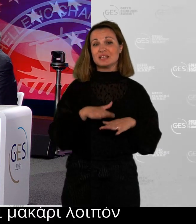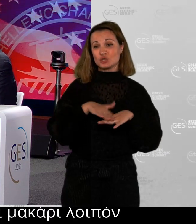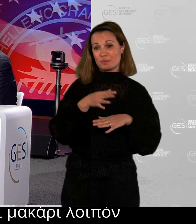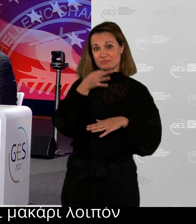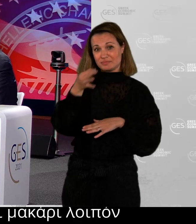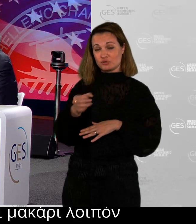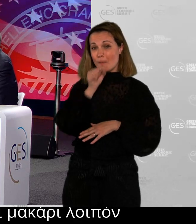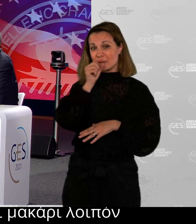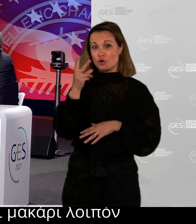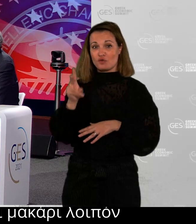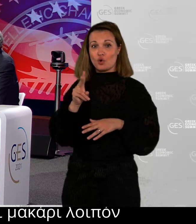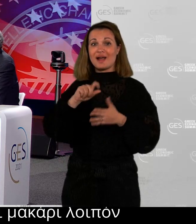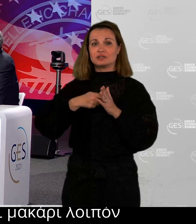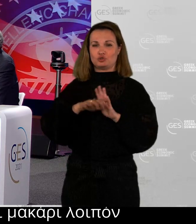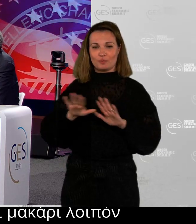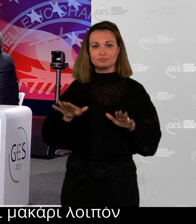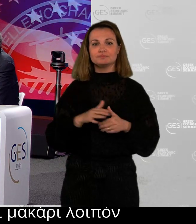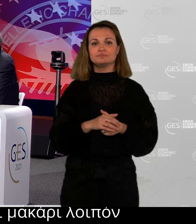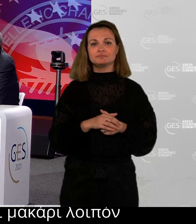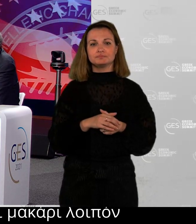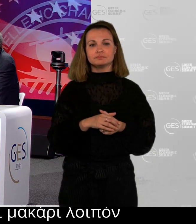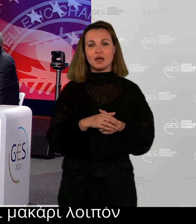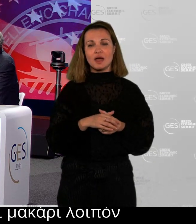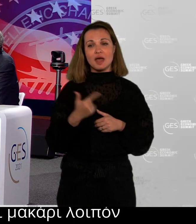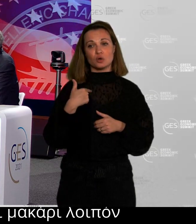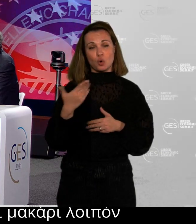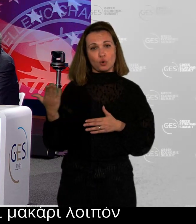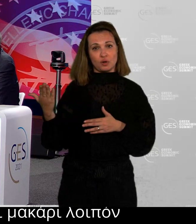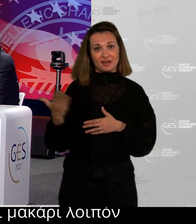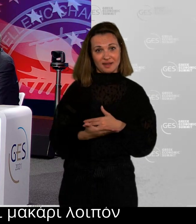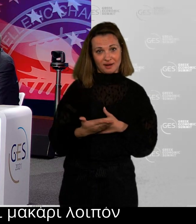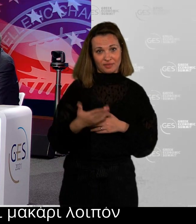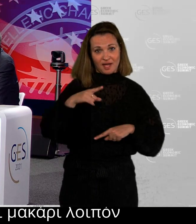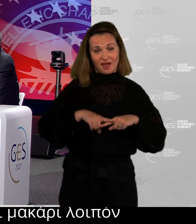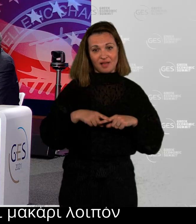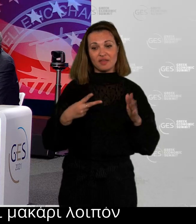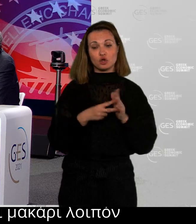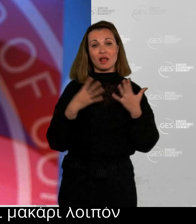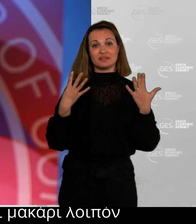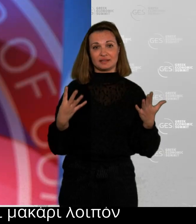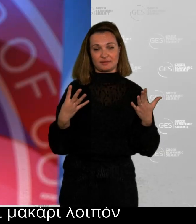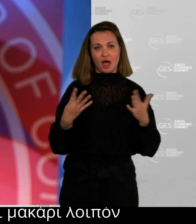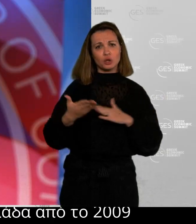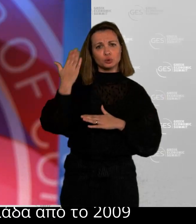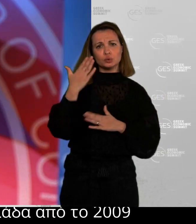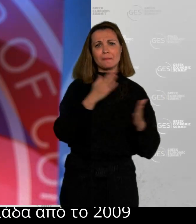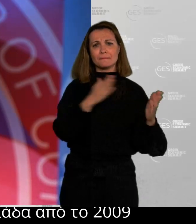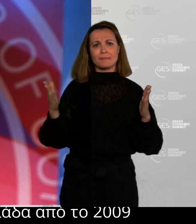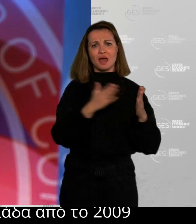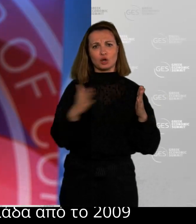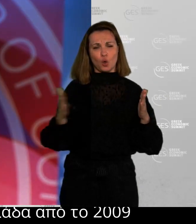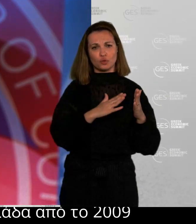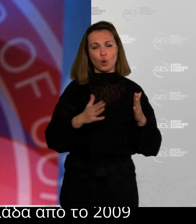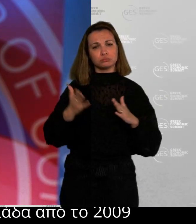2008. And in that time period, I think the thing I'm most proud of in terms of institutional